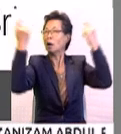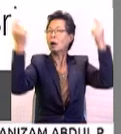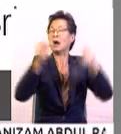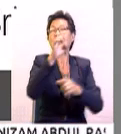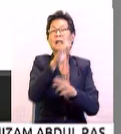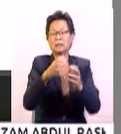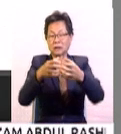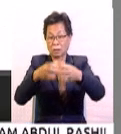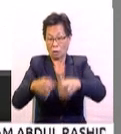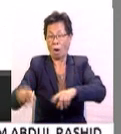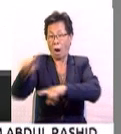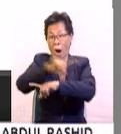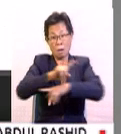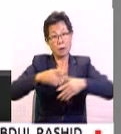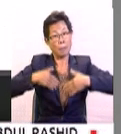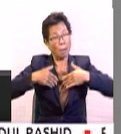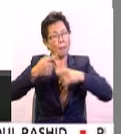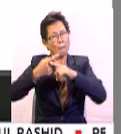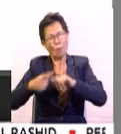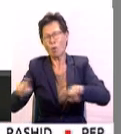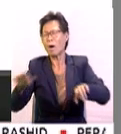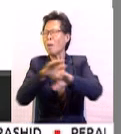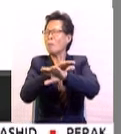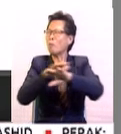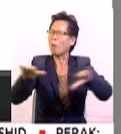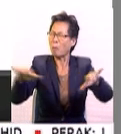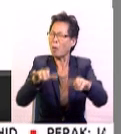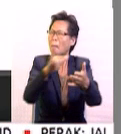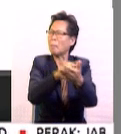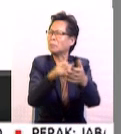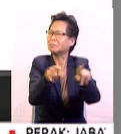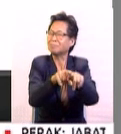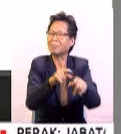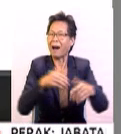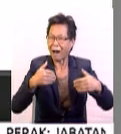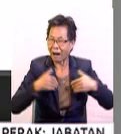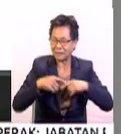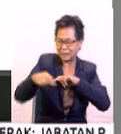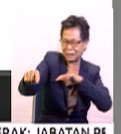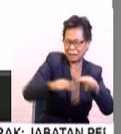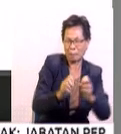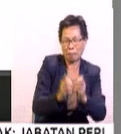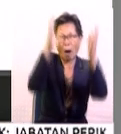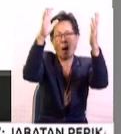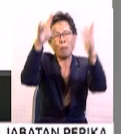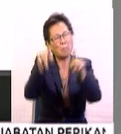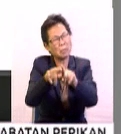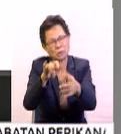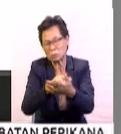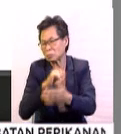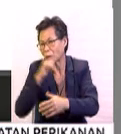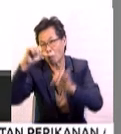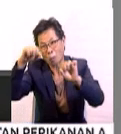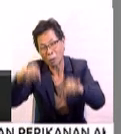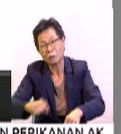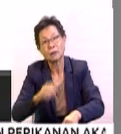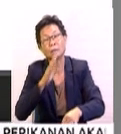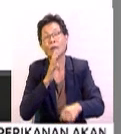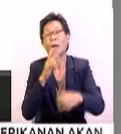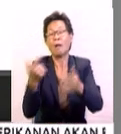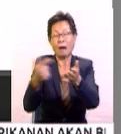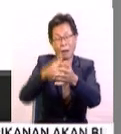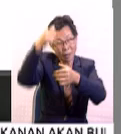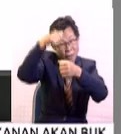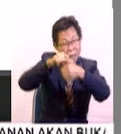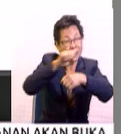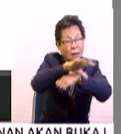Easter adalah hari yang menggembirakan dan bukan diperlakukan dengan adegan tindakan sedemikian rupa. Tambah beliau lagi,